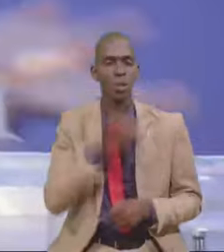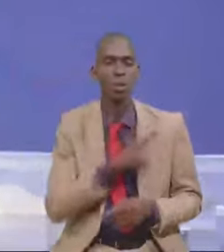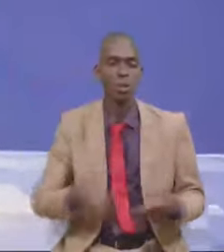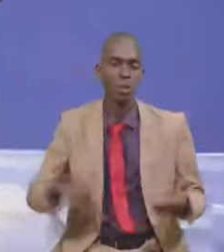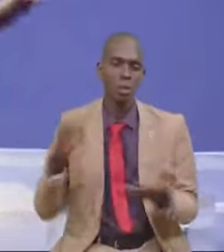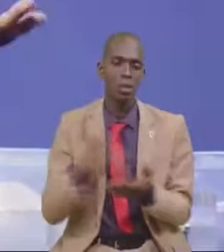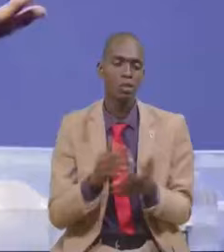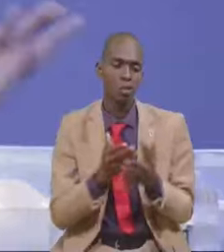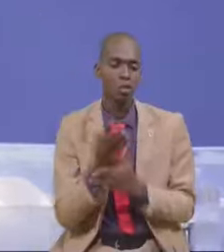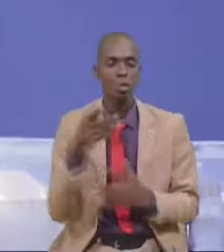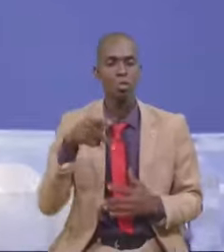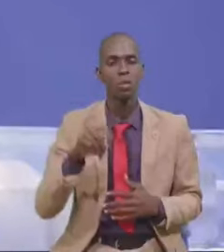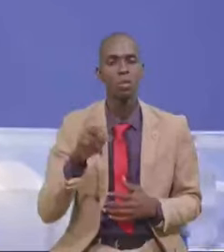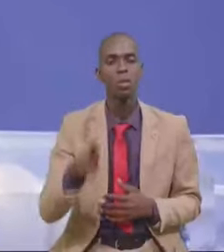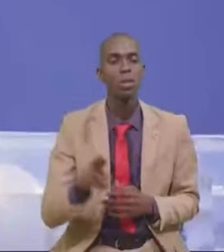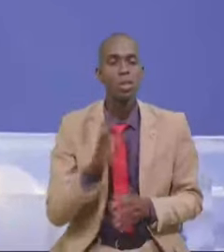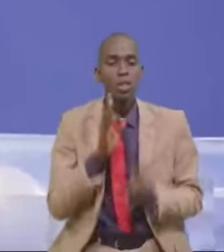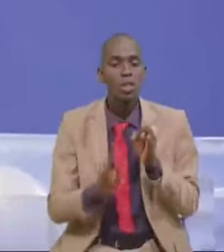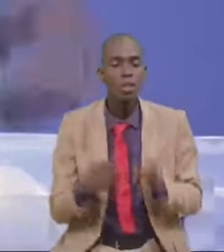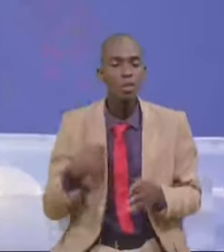Si nous nous repentons de nos péchés,